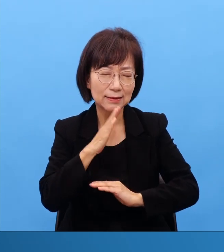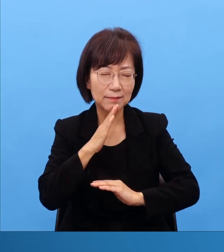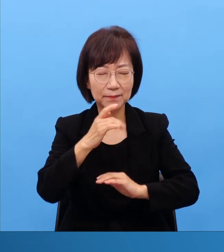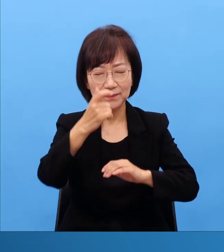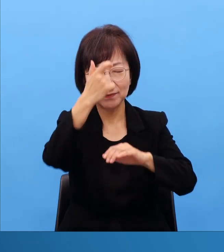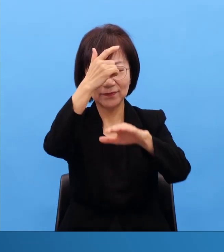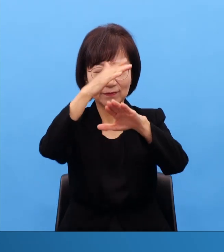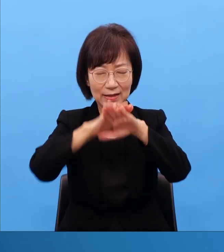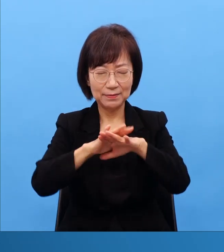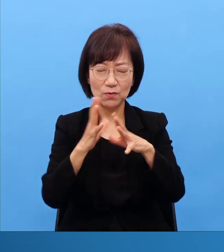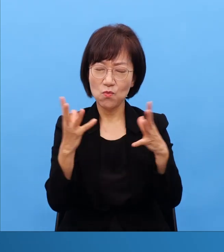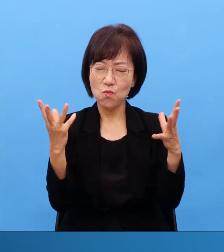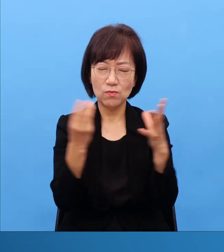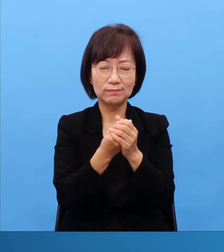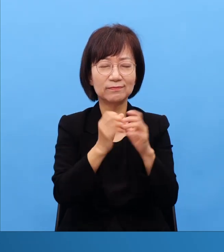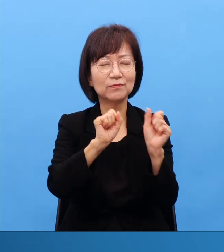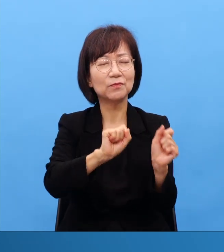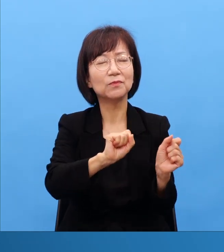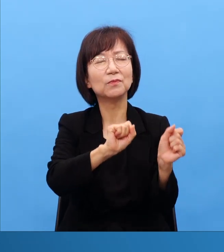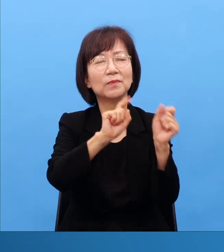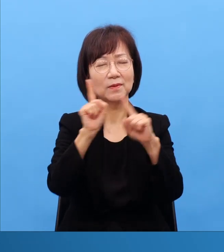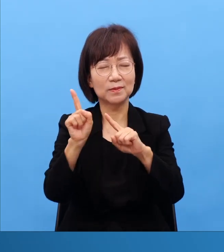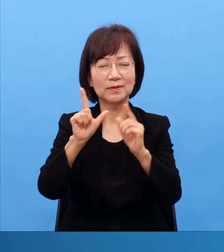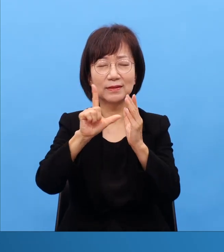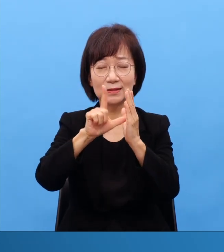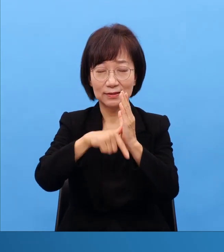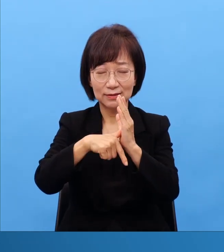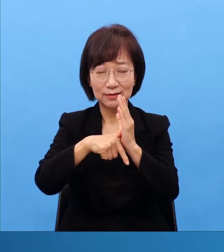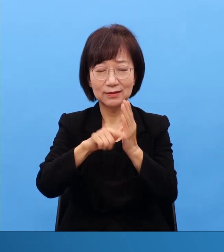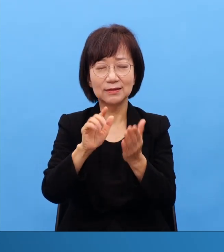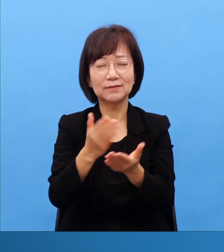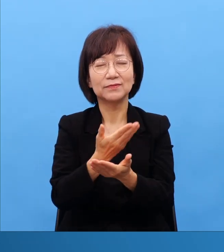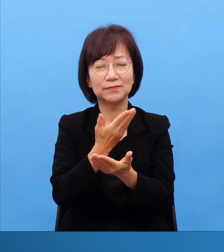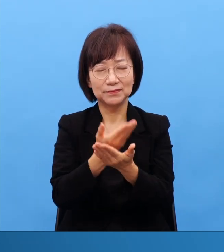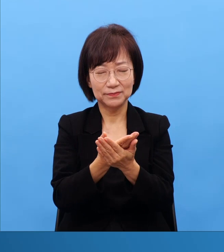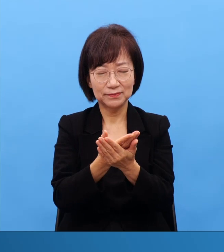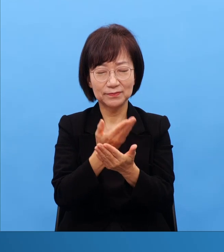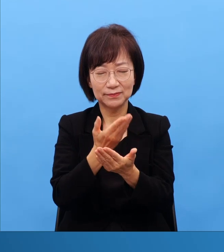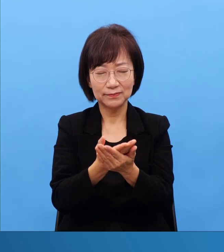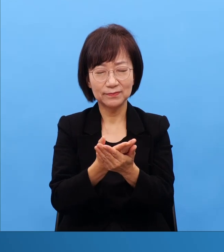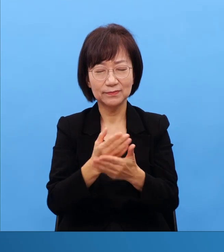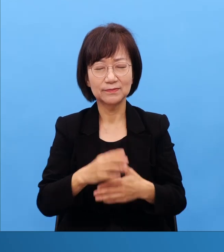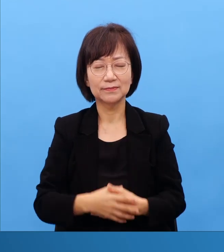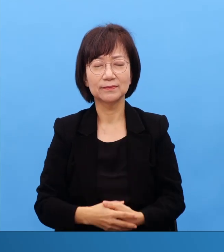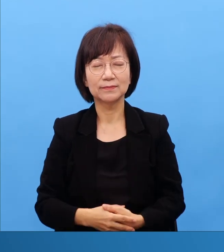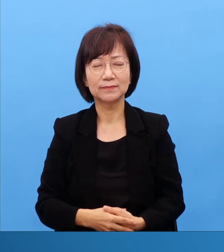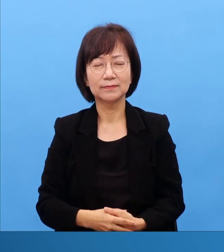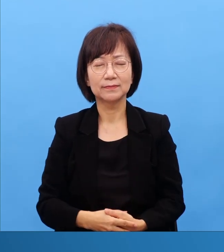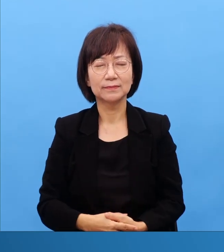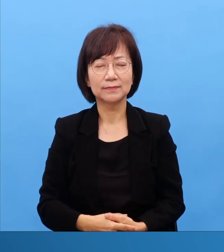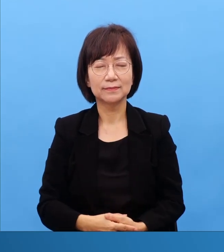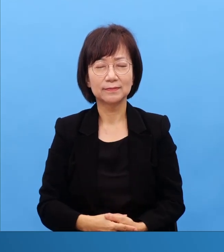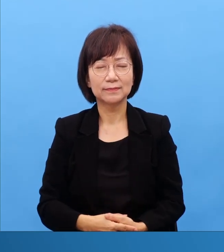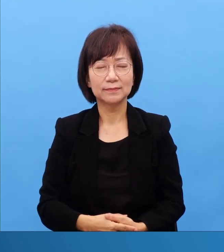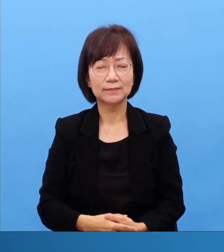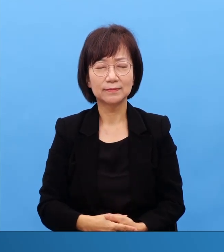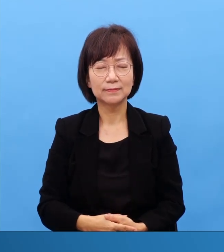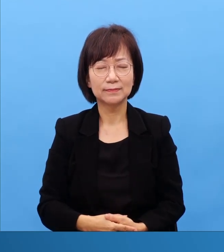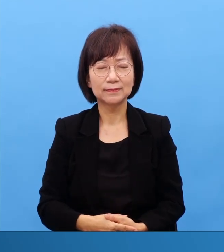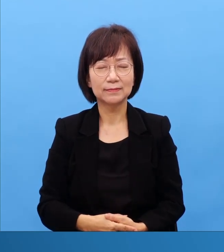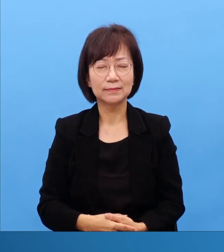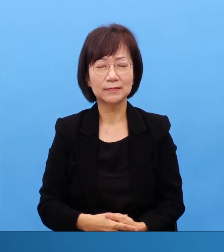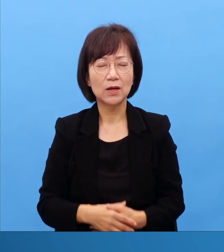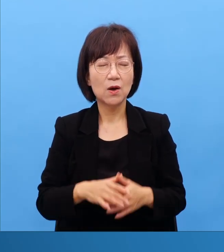시간 되게 하옵소서. May this be the worship through which true worship is wholly restored in our lives. 참 전도자